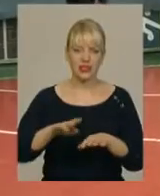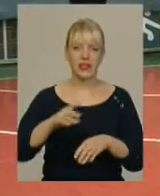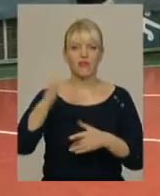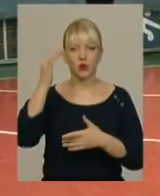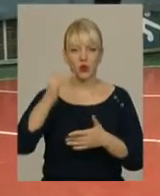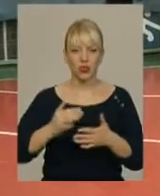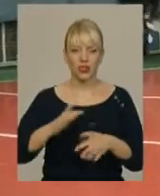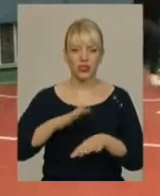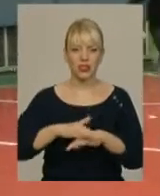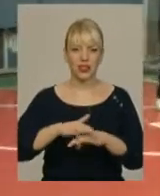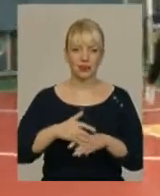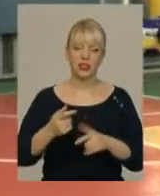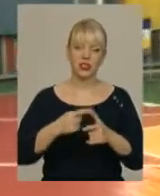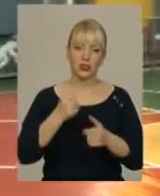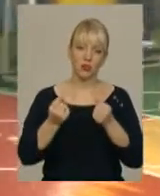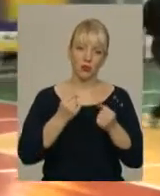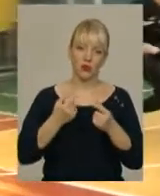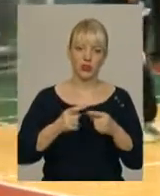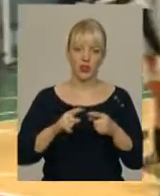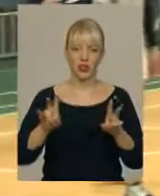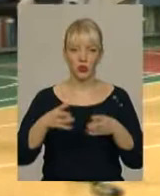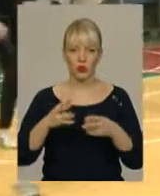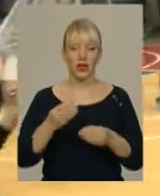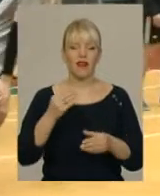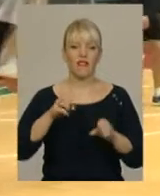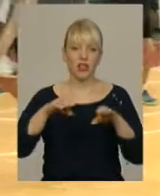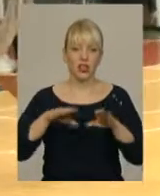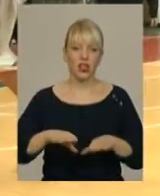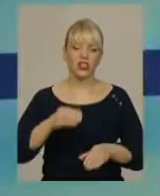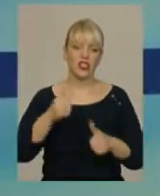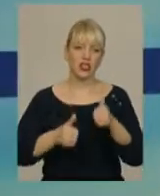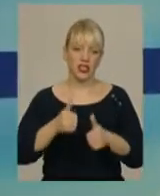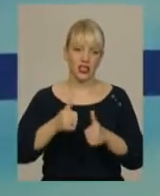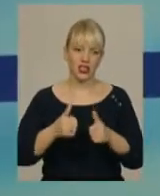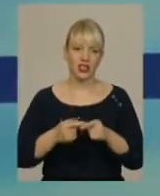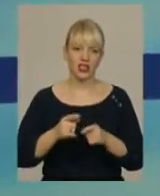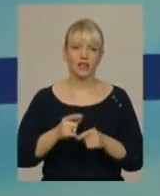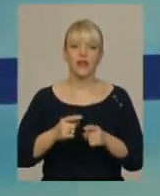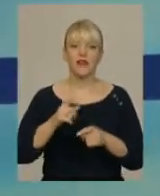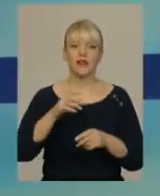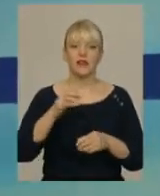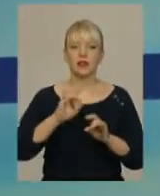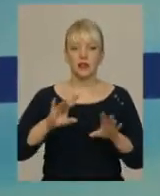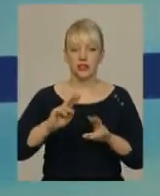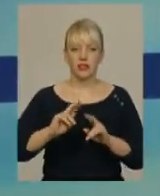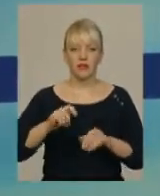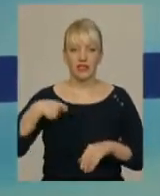побореться клуб у цьому сезоні за медалі, вирішать ігри плей-офф, пояснив президент обласної федерації волейболу Іван Терещук.